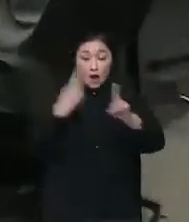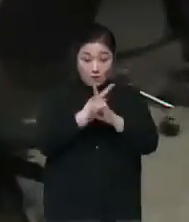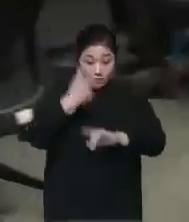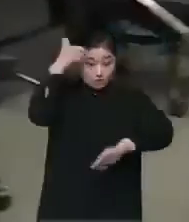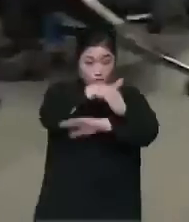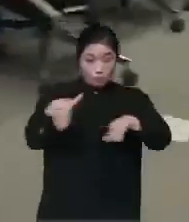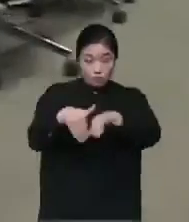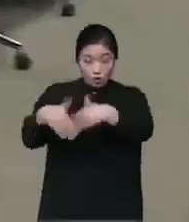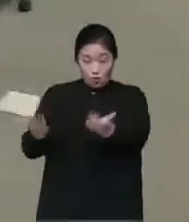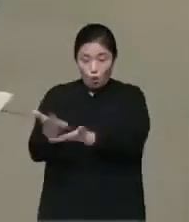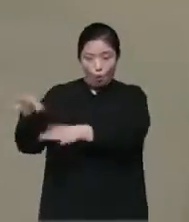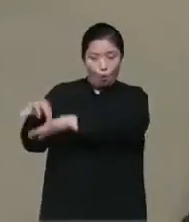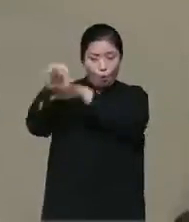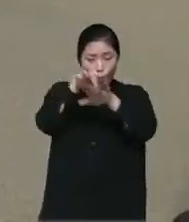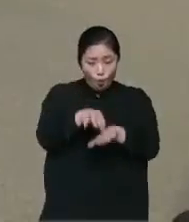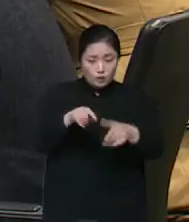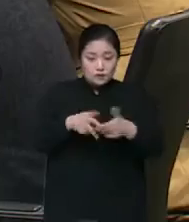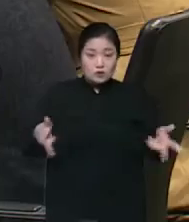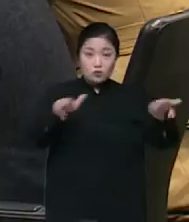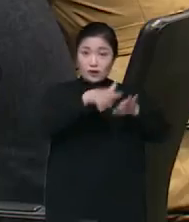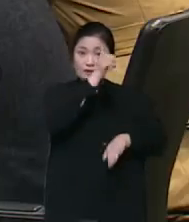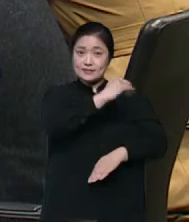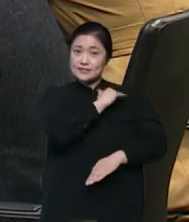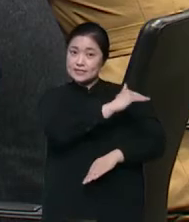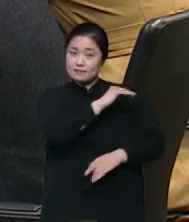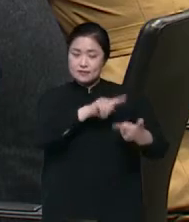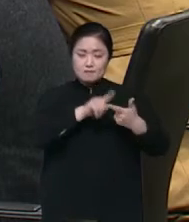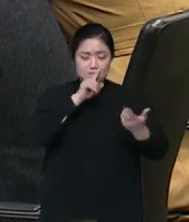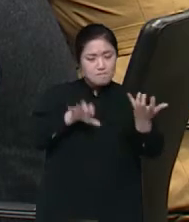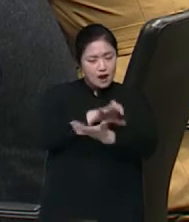개편안이 문화원 고용 승계와 전당장 직급에 대한